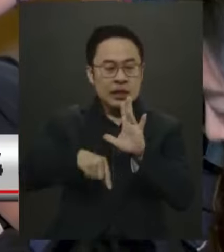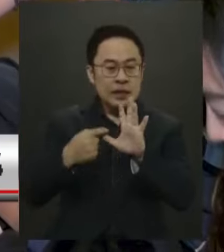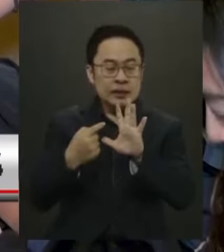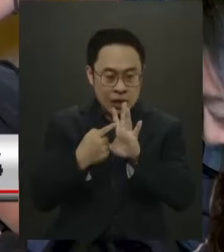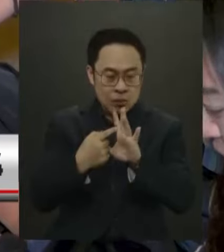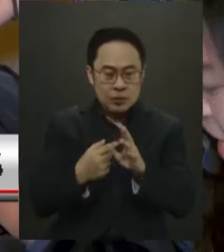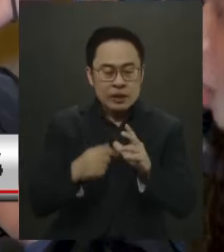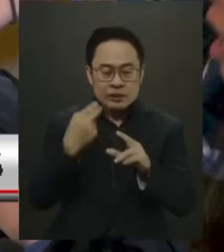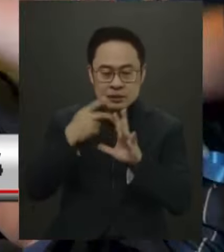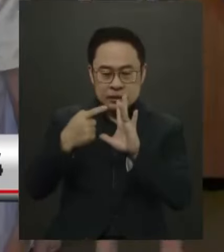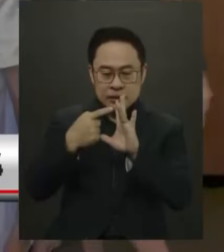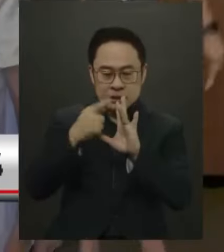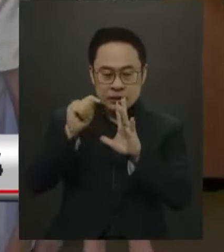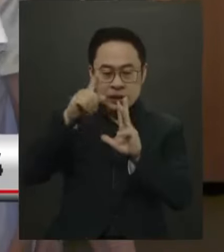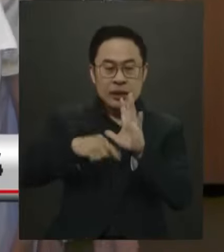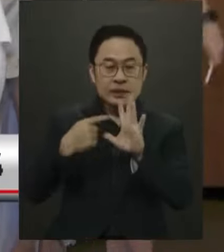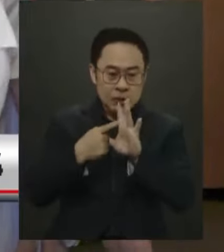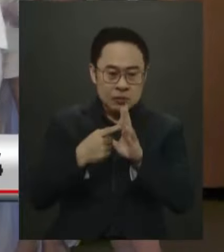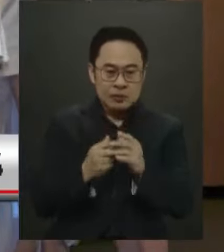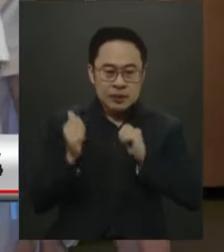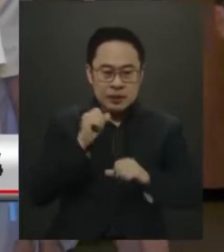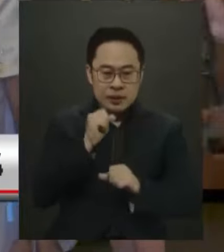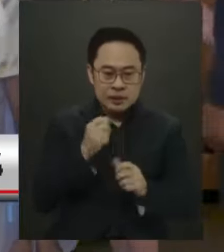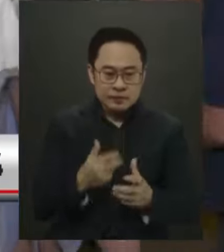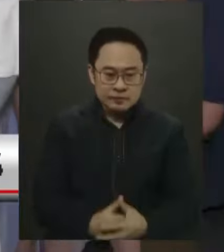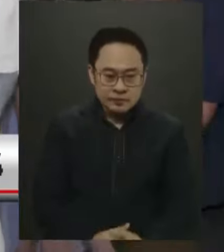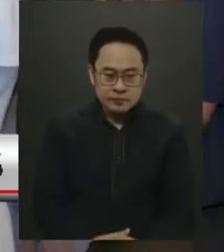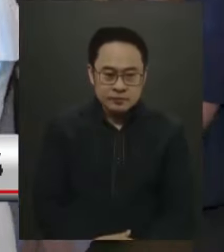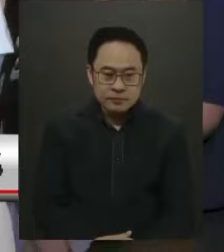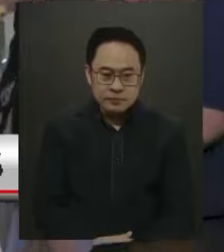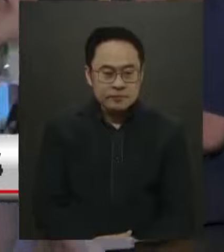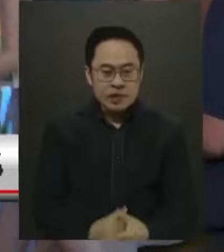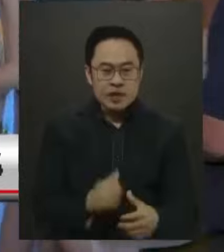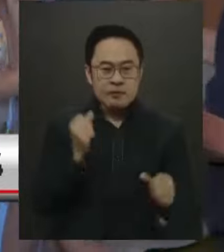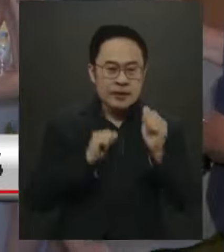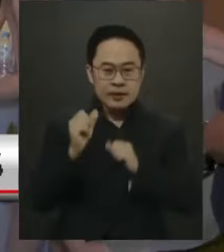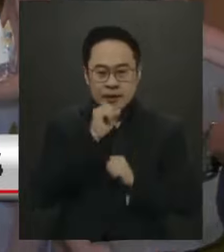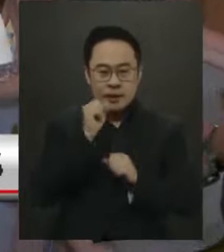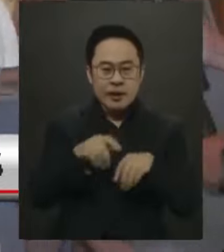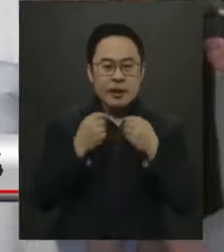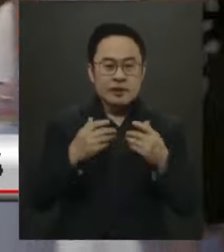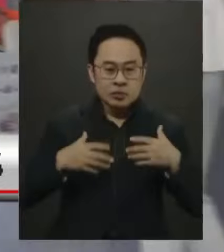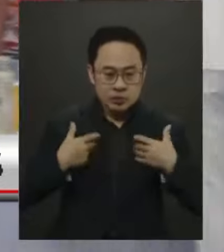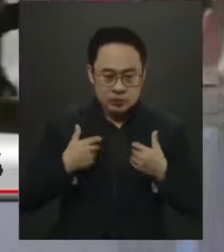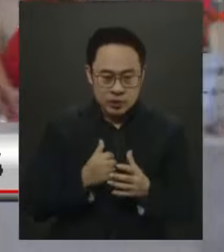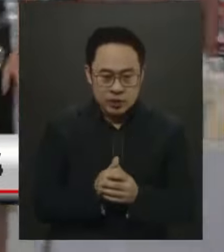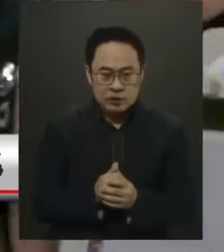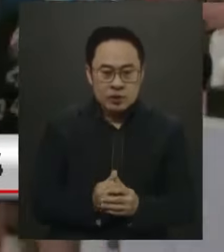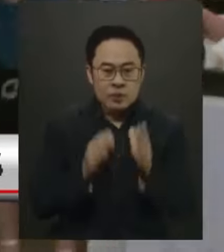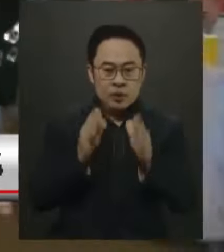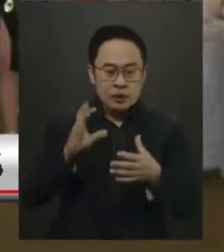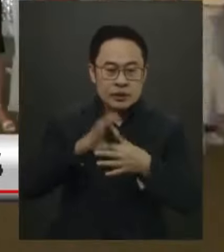ครับ ใช่แต่ละคนนี่ก็พูดเขาเรียกว่าตัวท็อปของวงการคอนเสิร์ตเหมือนกัน ก็ถ้ารู้ว่าเป็นงานของนักกีฬาไท